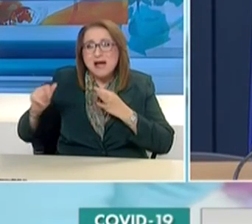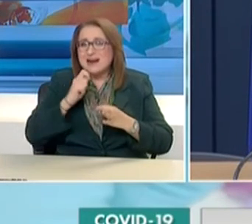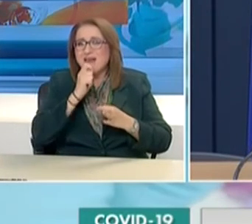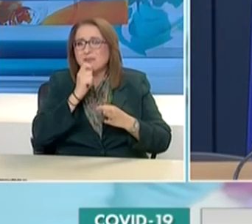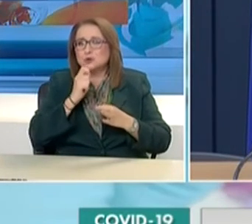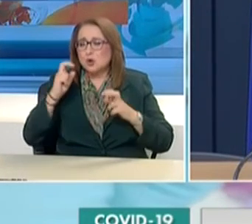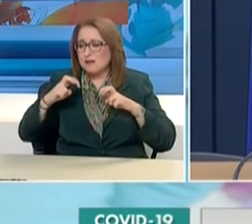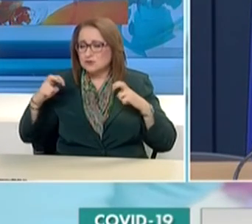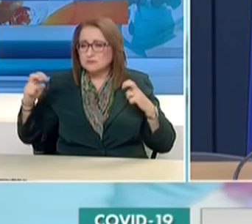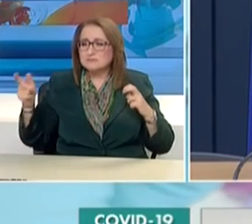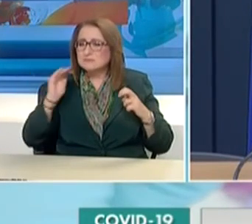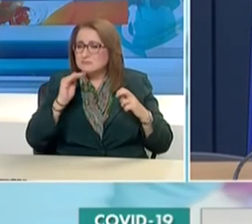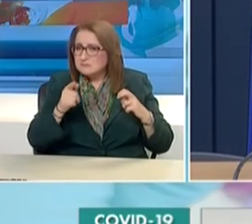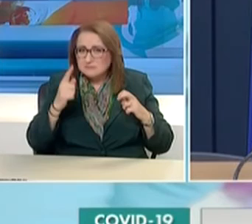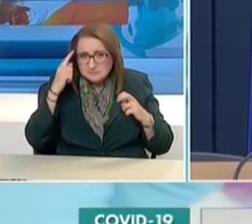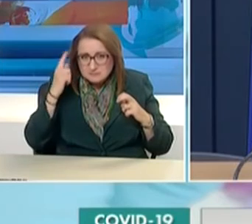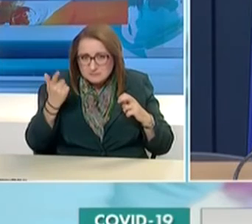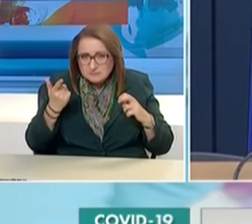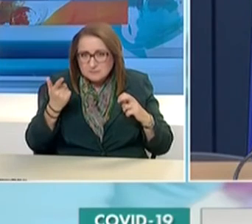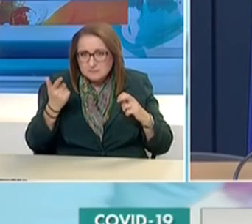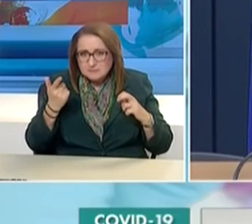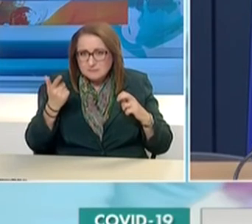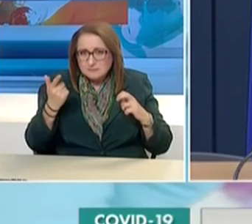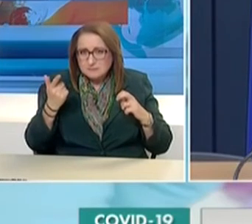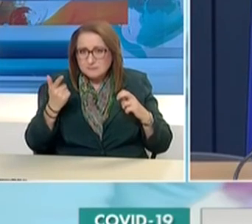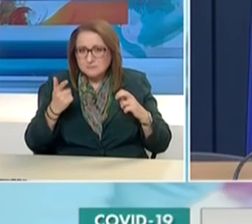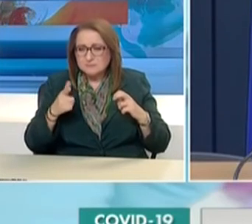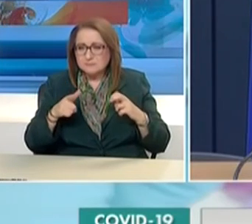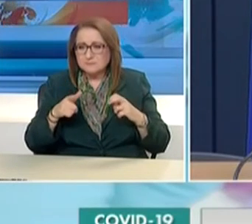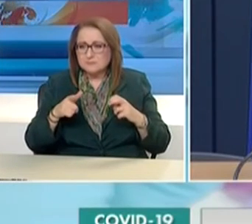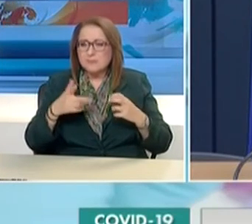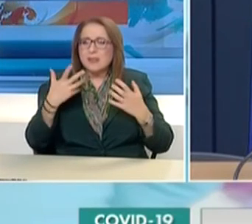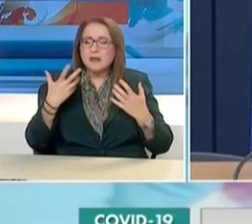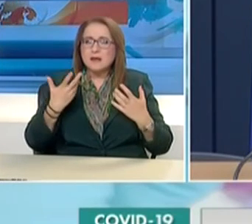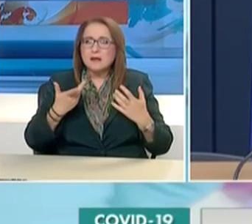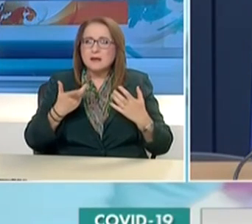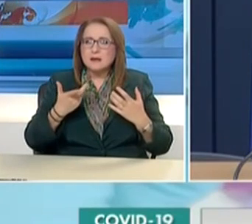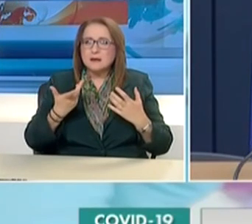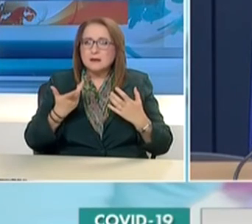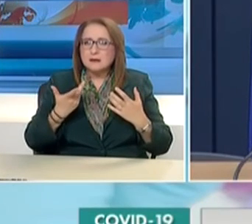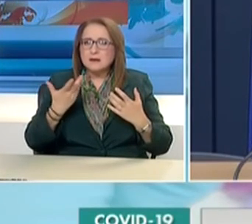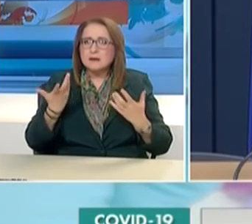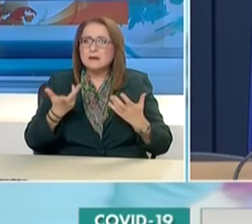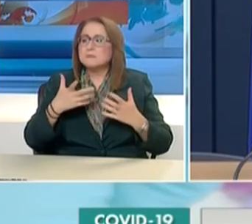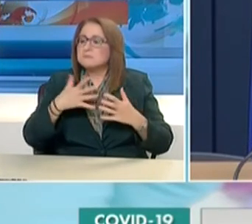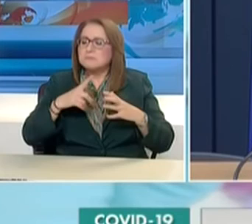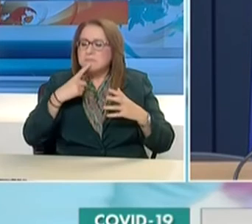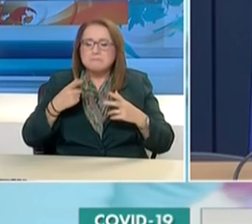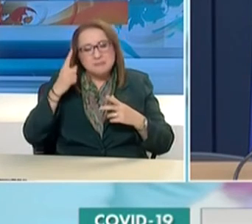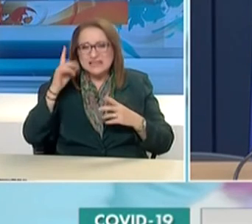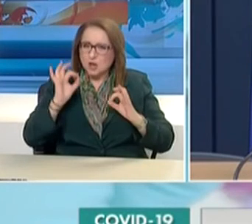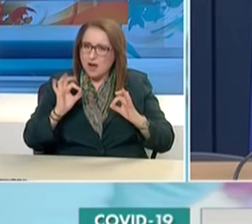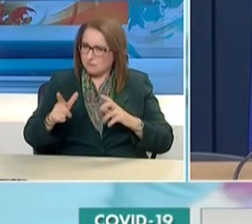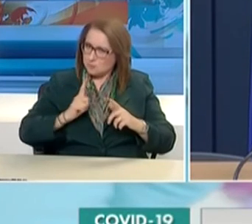αυτά που είπε ο κύριος Τσιόδρας, ότι η Αγγλία ακολουθεί μια τελείως διαφορετική πολιτική από όλο τον κόσμο, έχει αφήσει ουσιαστικά ελεύθερα τα πάντα και